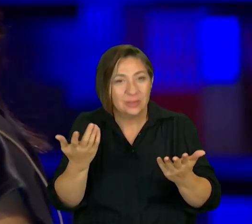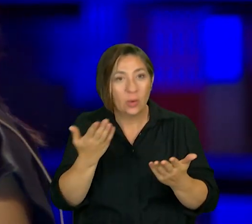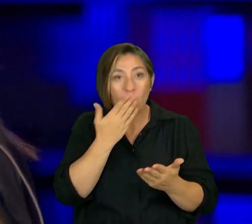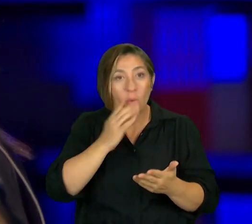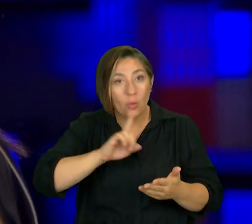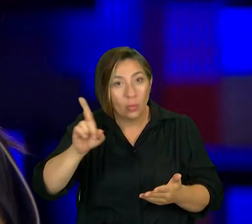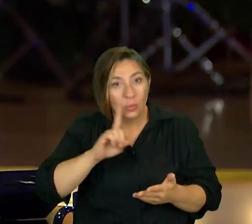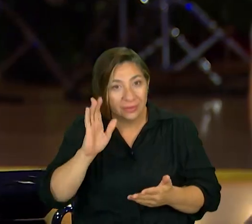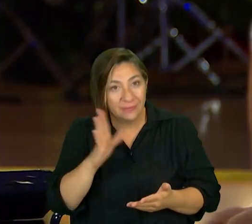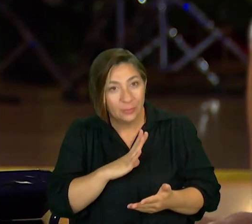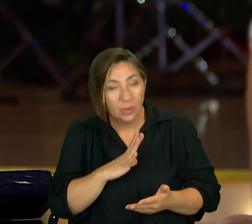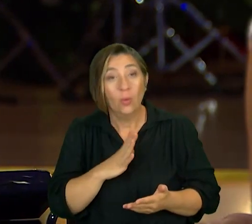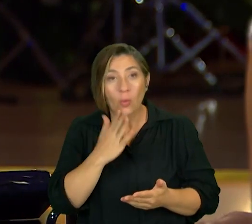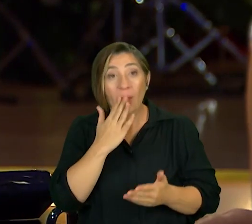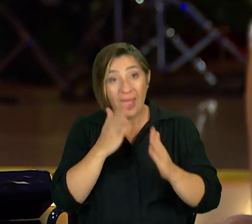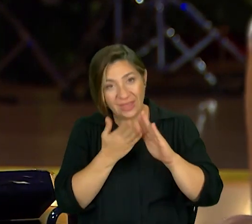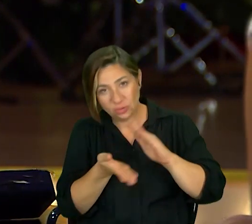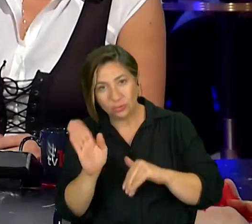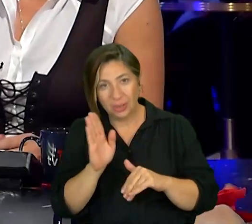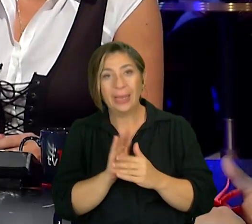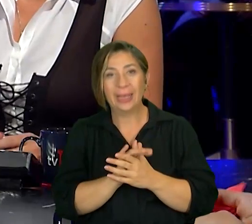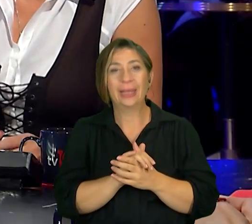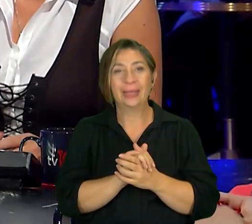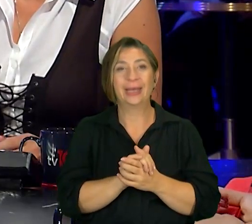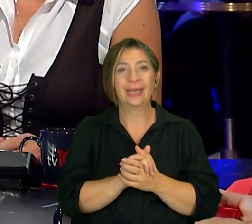okutuyor musunuz çocukları? Evden dışarı çıkıyorlar mı? Okuyorlar.